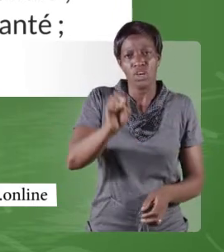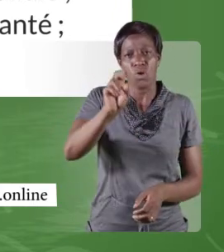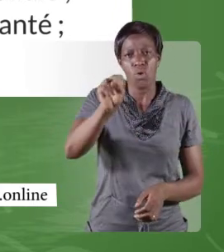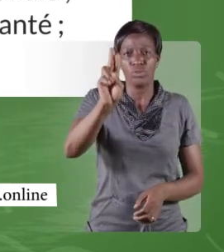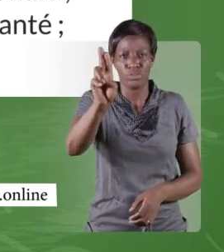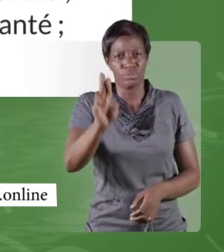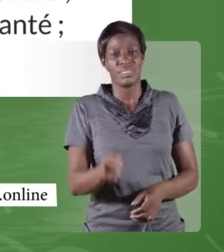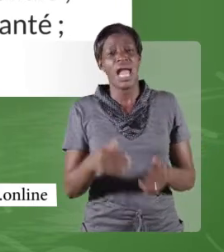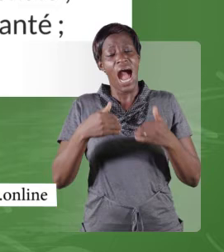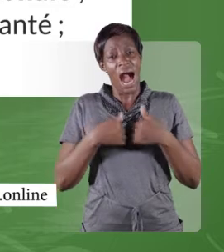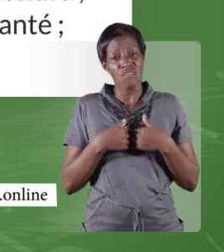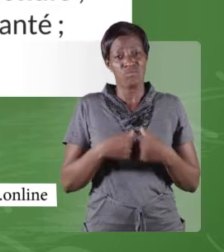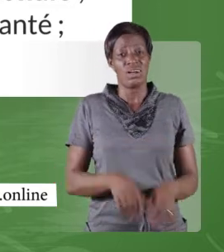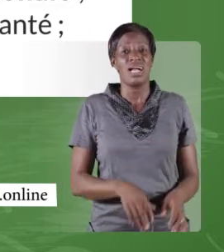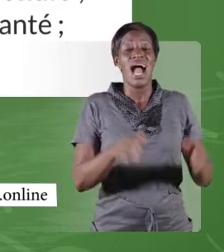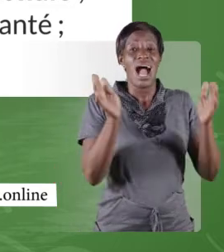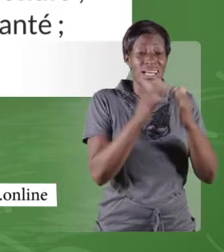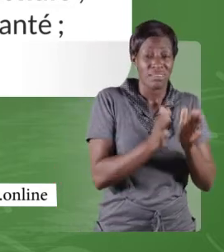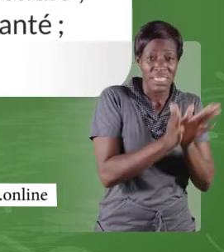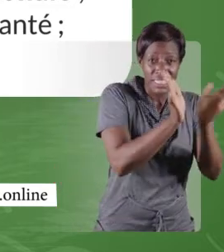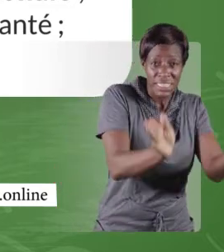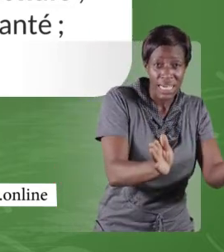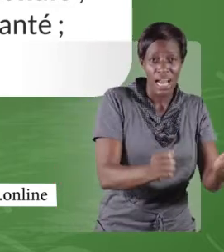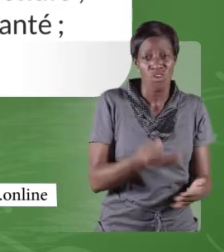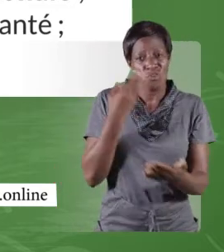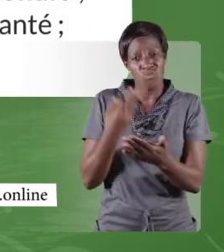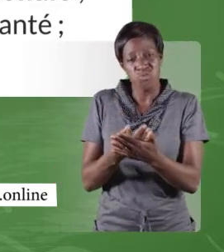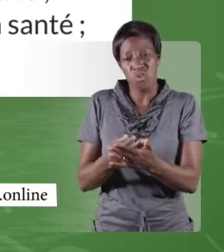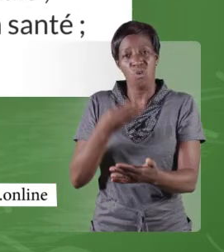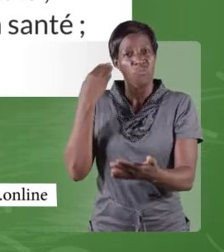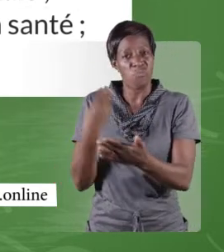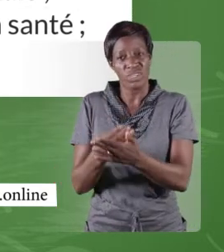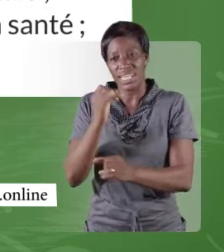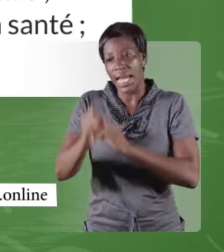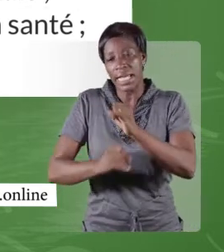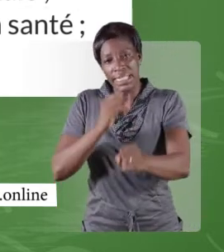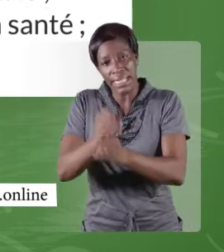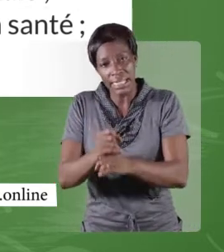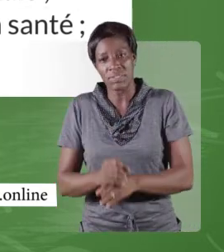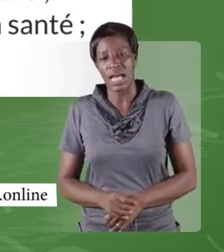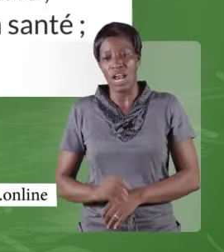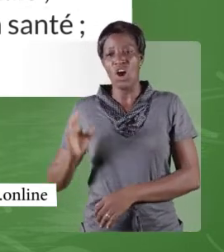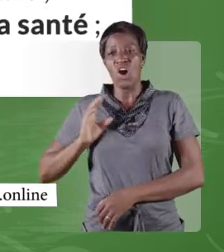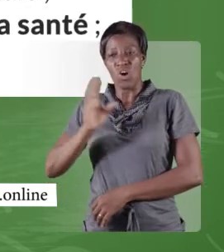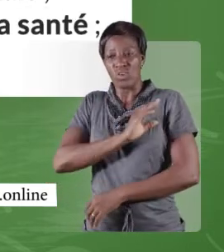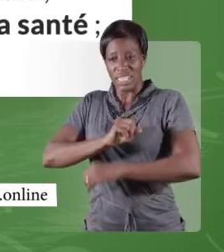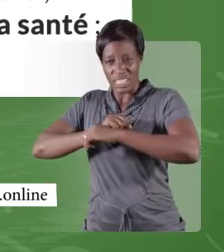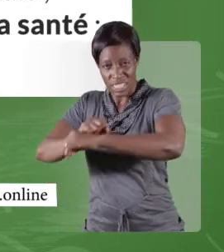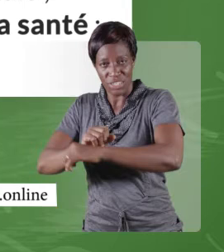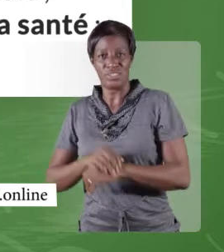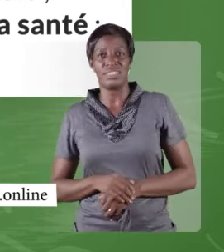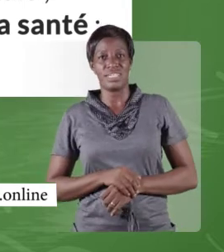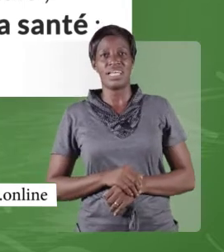L'Assemblée générale, le Fonds monétaire international, le Conseil de sécurité,